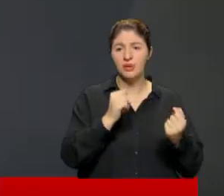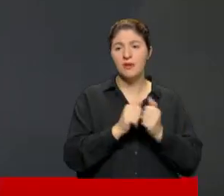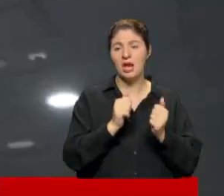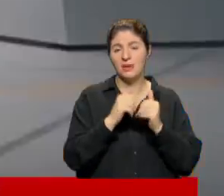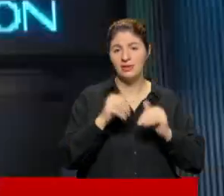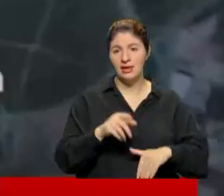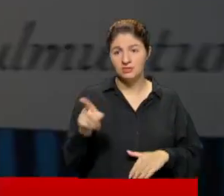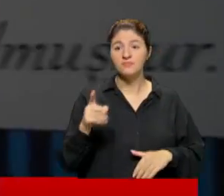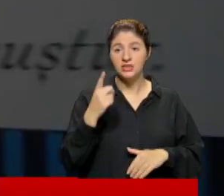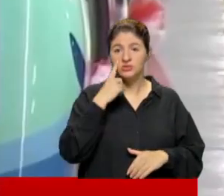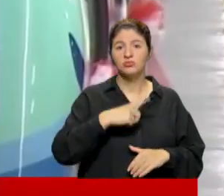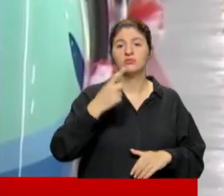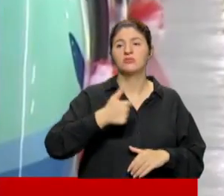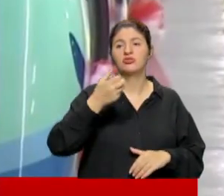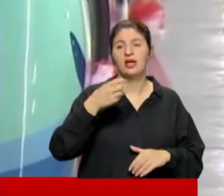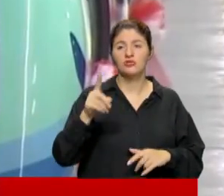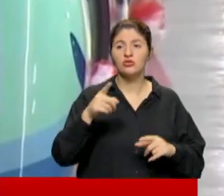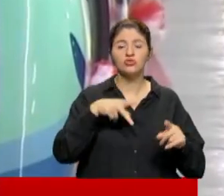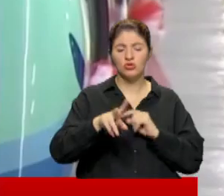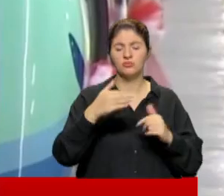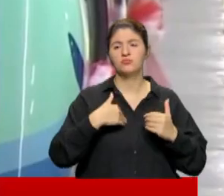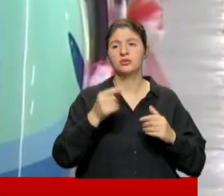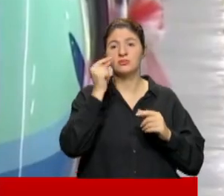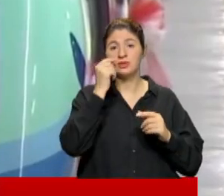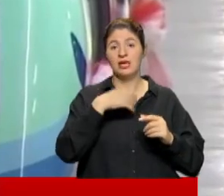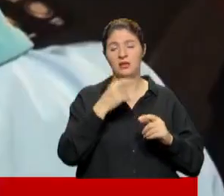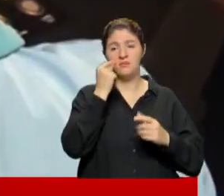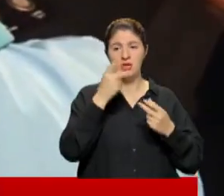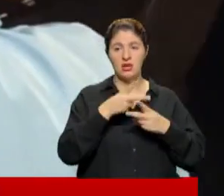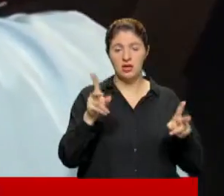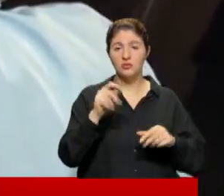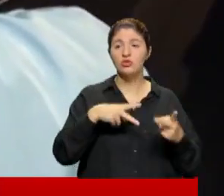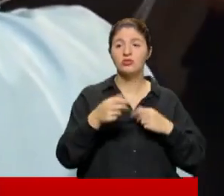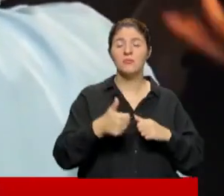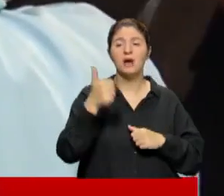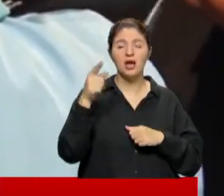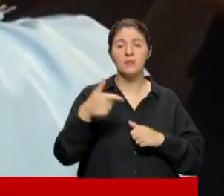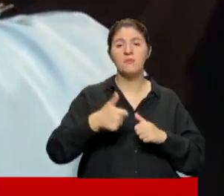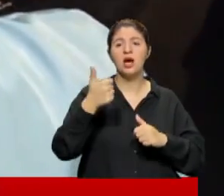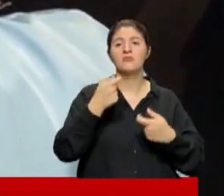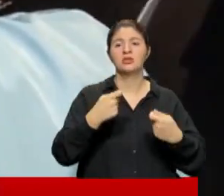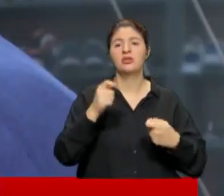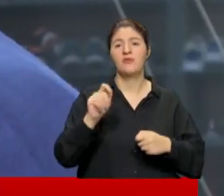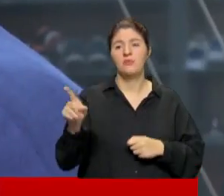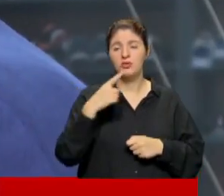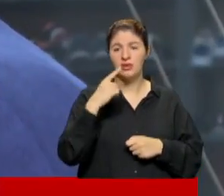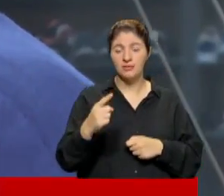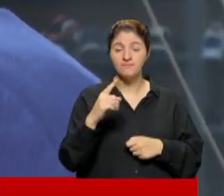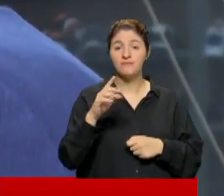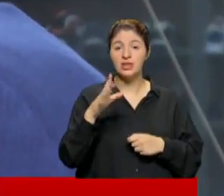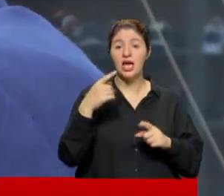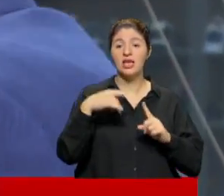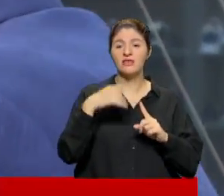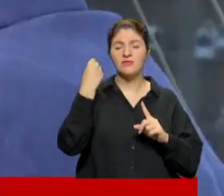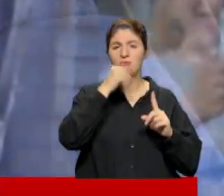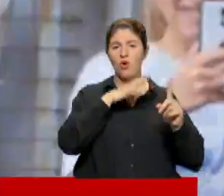beraberinde getirdi Cumhurbaşkanı Erdoğan hattı bizzat açtı Ulaştırma Bakanlığı için bakanlığım hallediyor dedi hedefini aldığı Ekrem